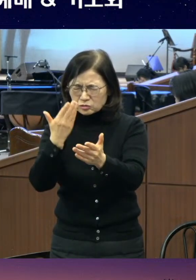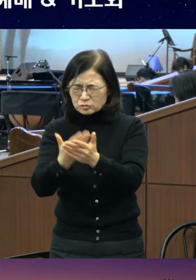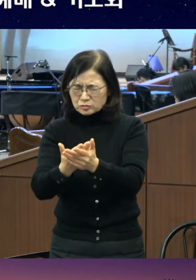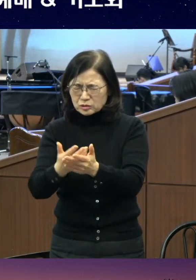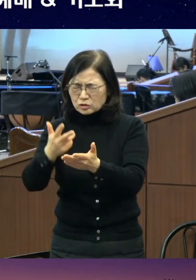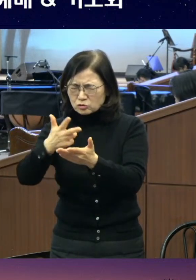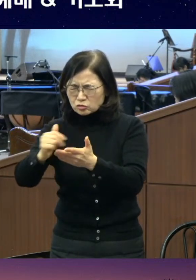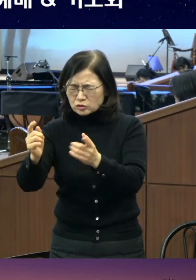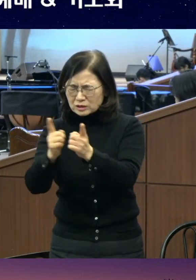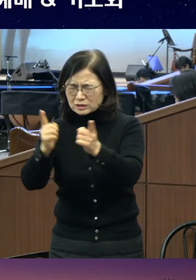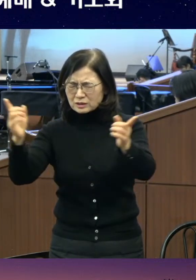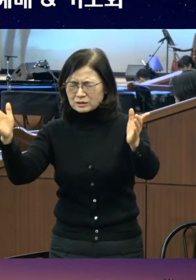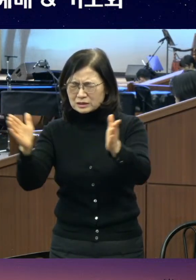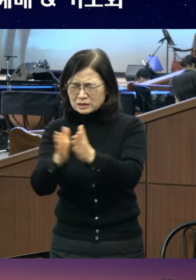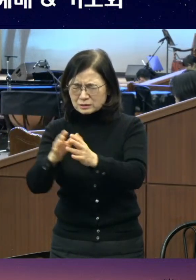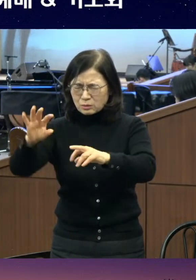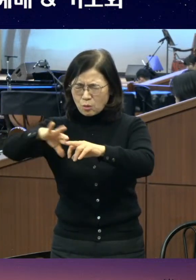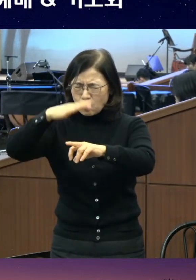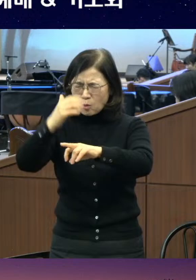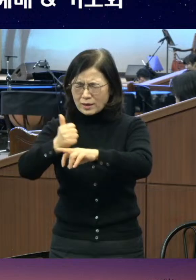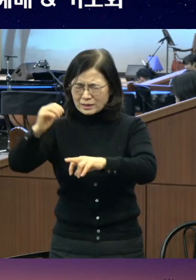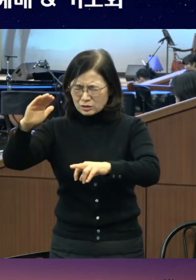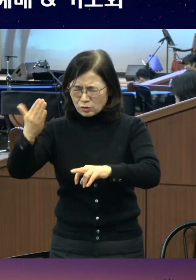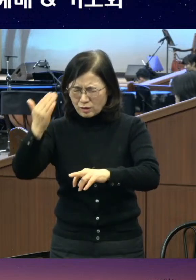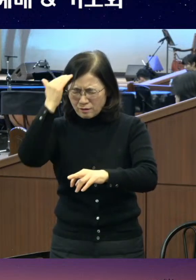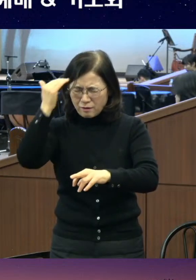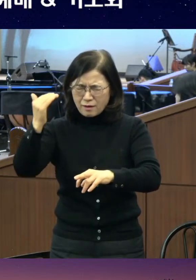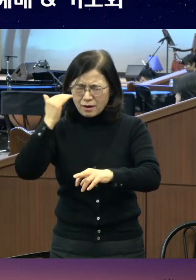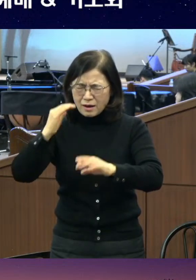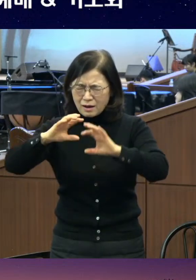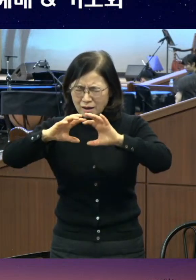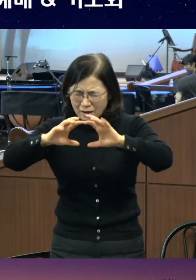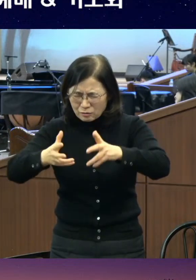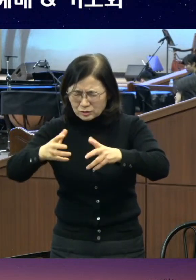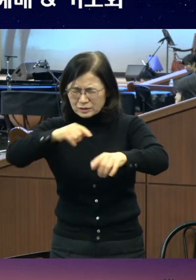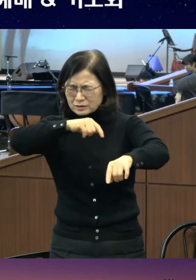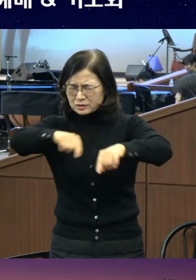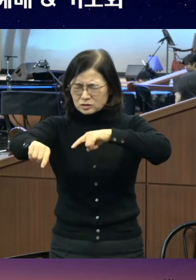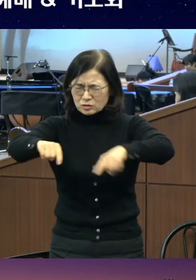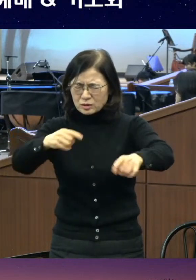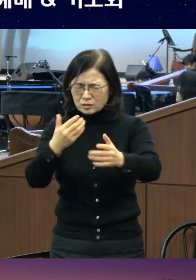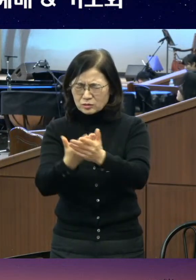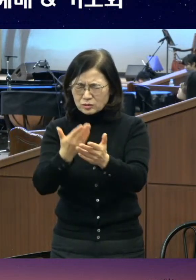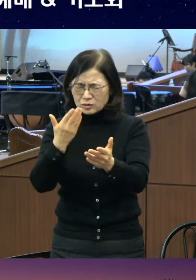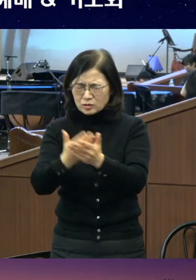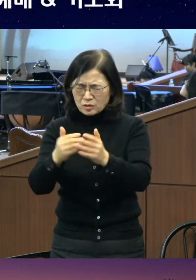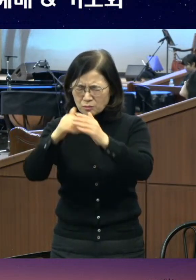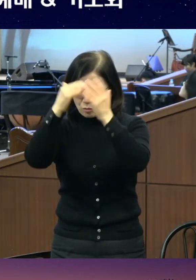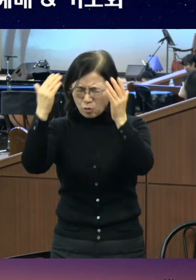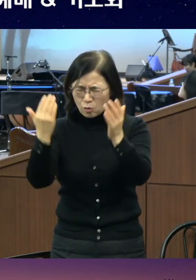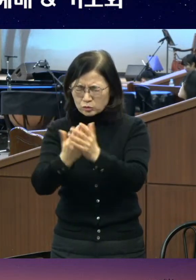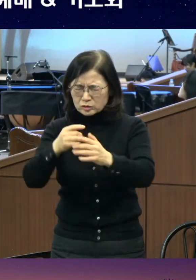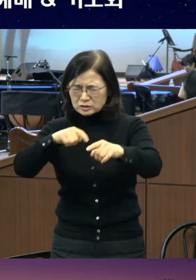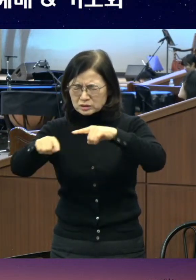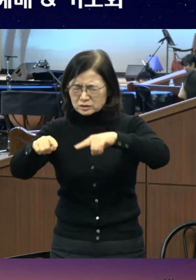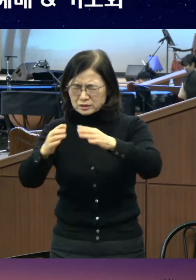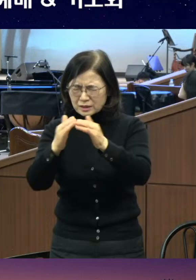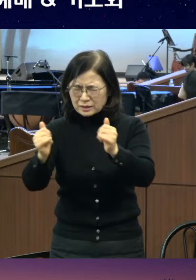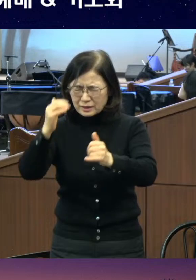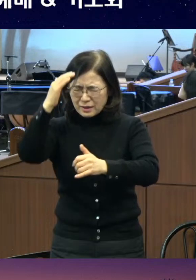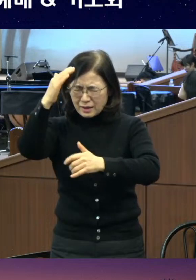되셔서 이 땅을 통치하여 주시옵시고 모든 위정자들이 하나님 앞에 굴복하는 역사가 일어나게